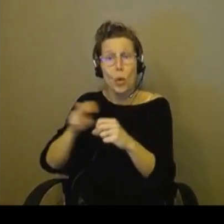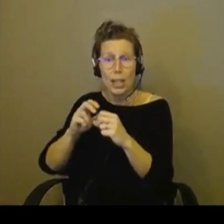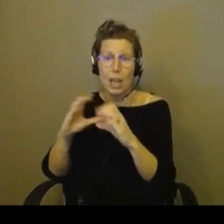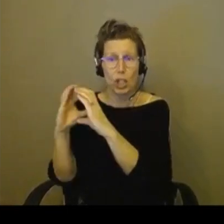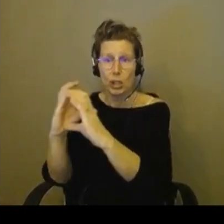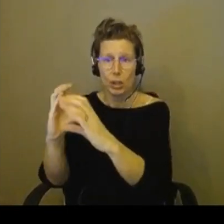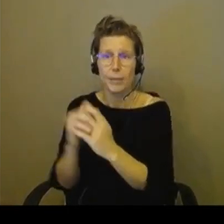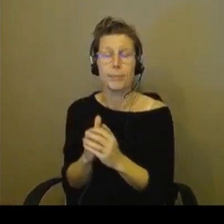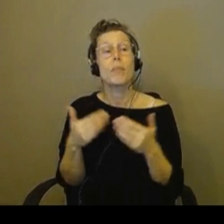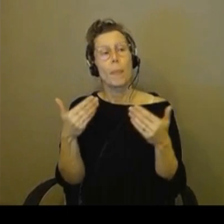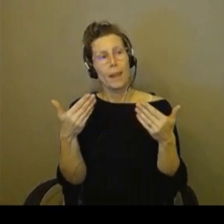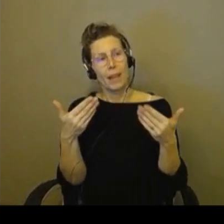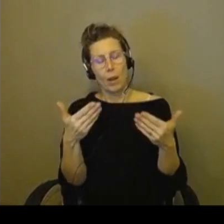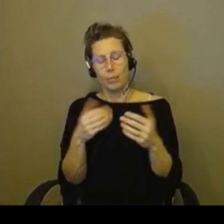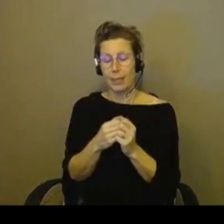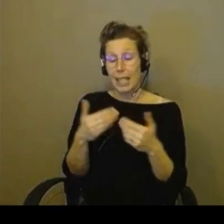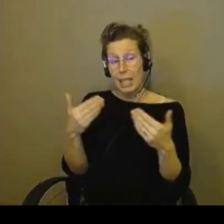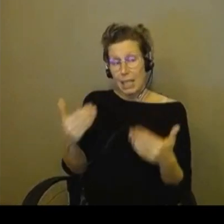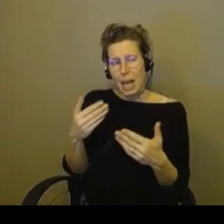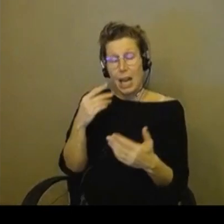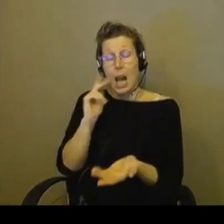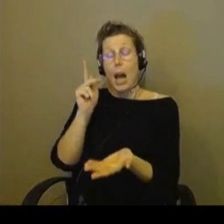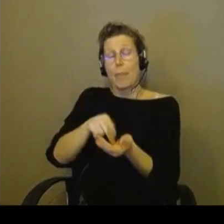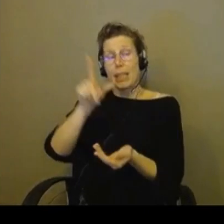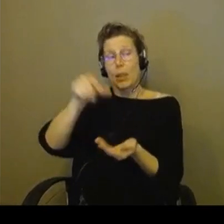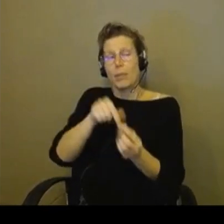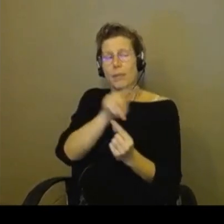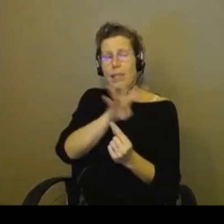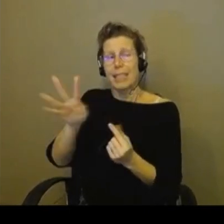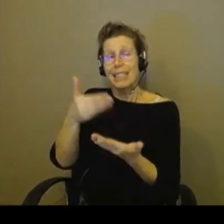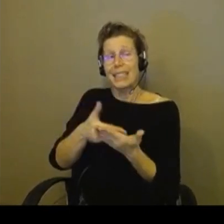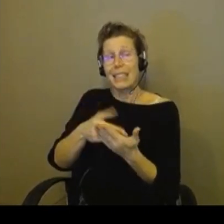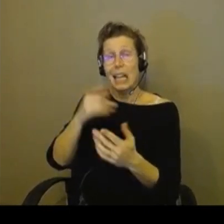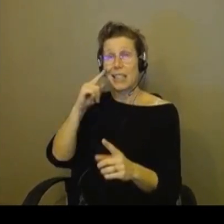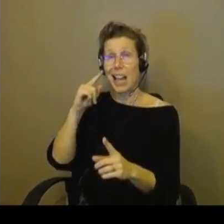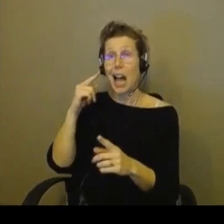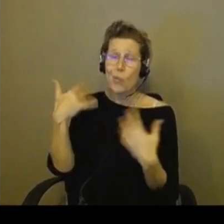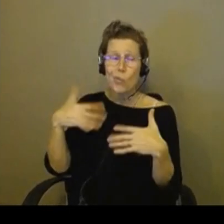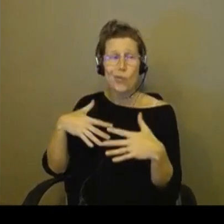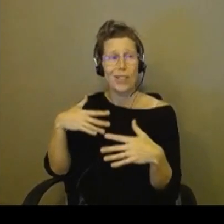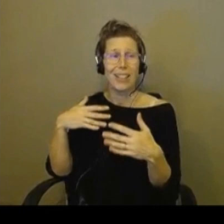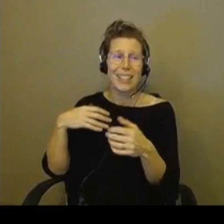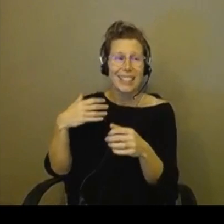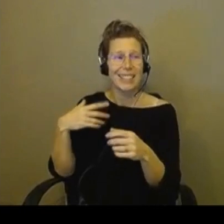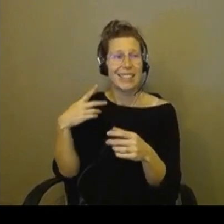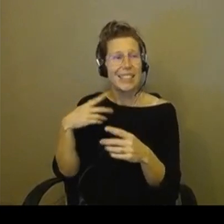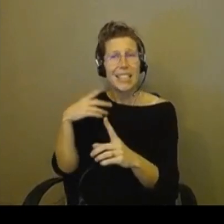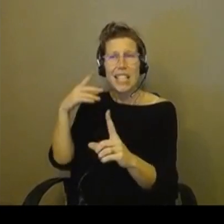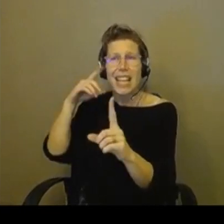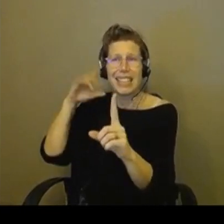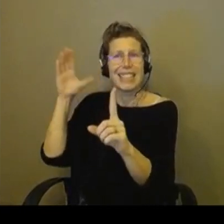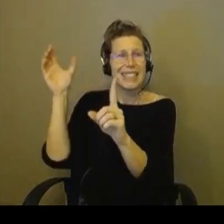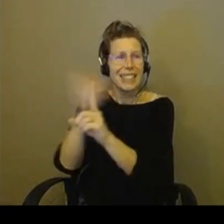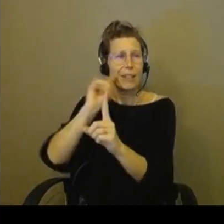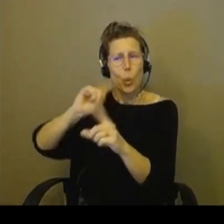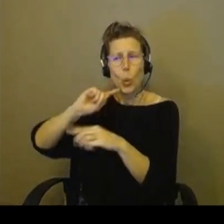qui vont accueillir du public. Le vôtre, il est de taille. Comment vous allez absorber cet excédent